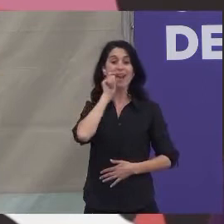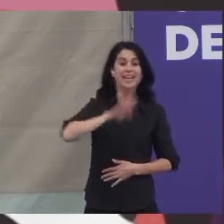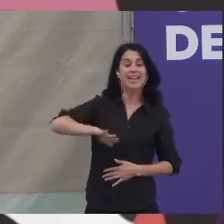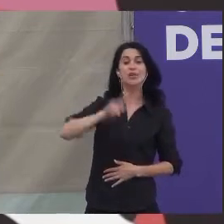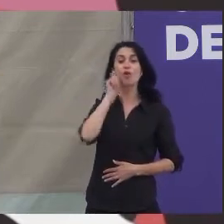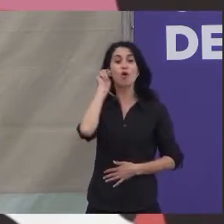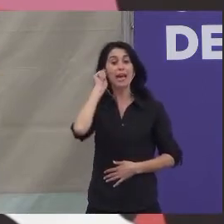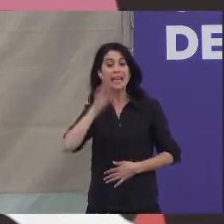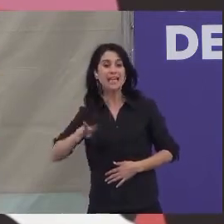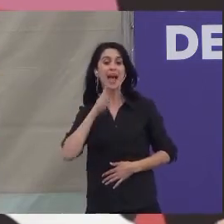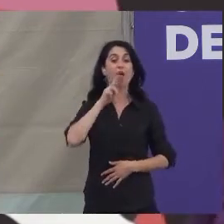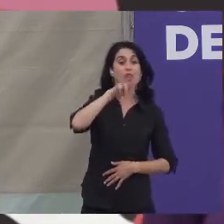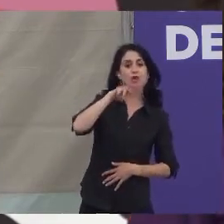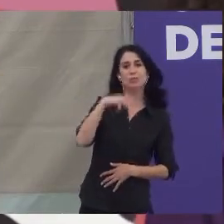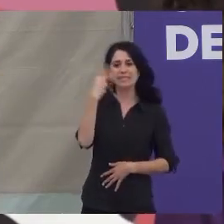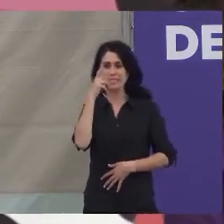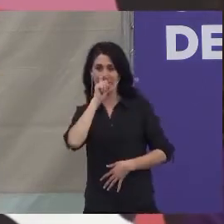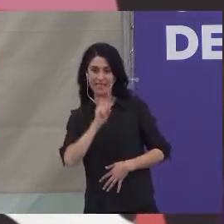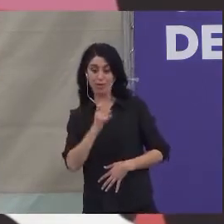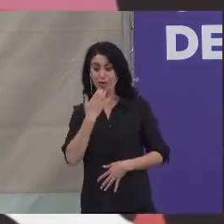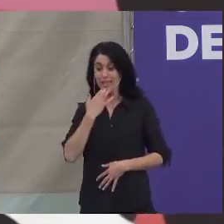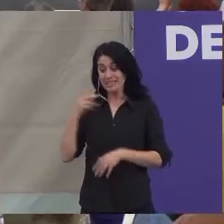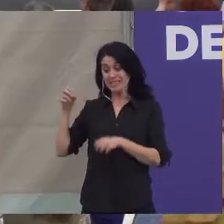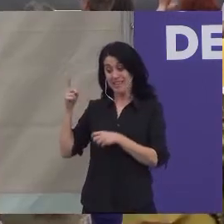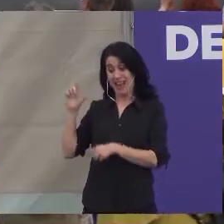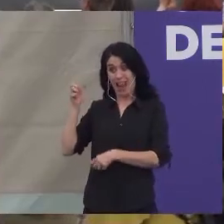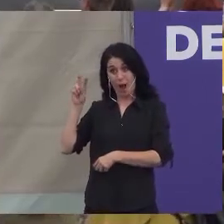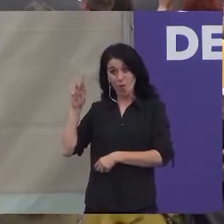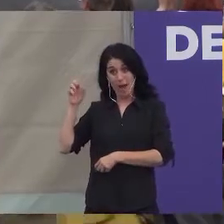anys i sense ella jo no podria estar així.